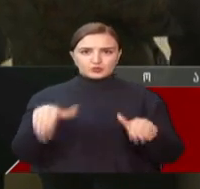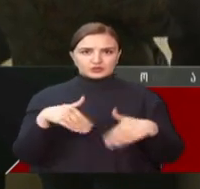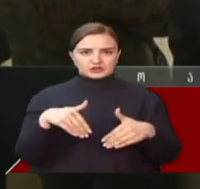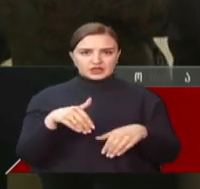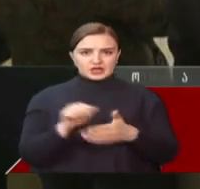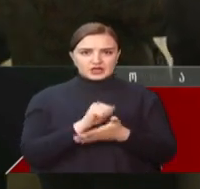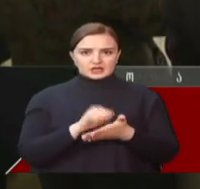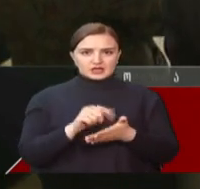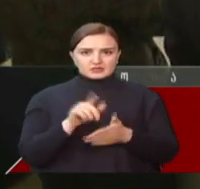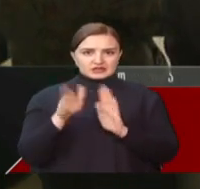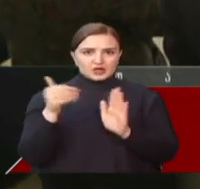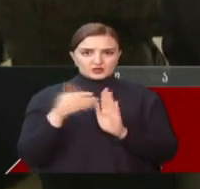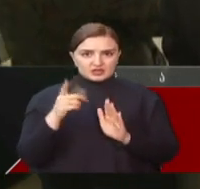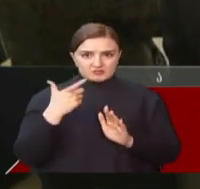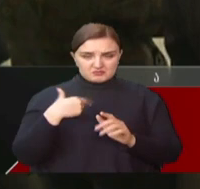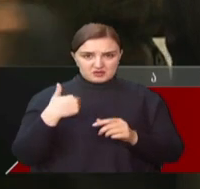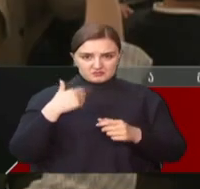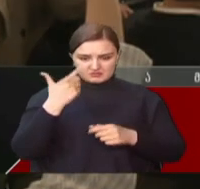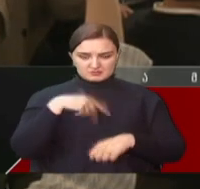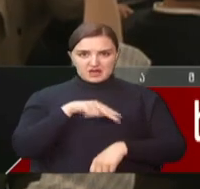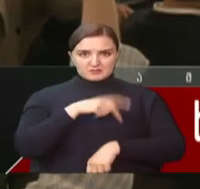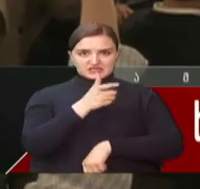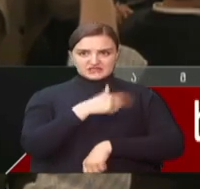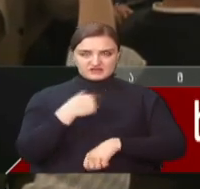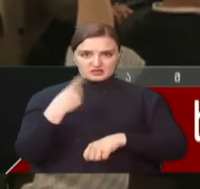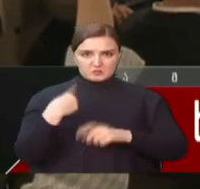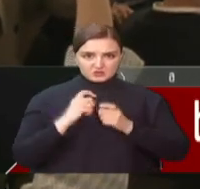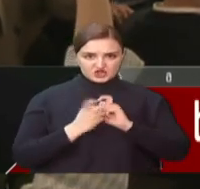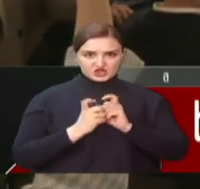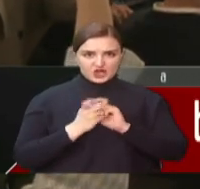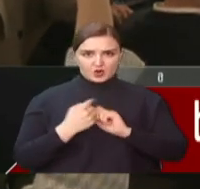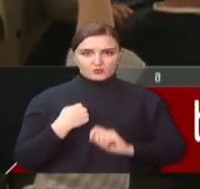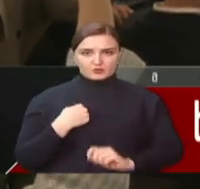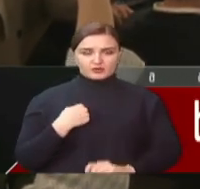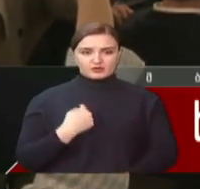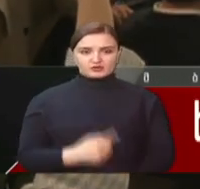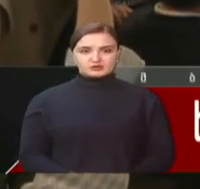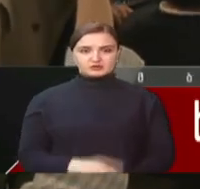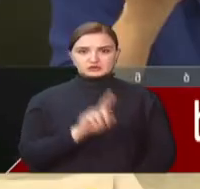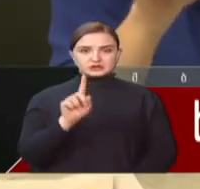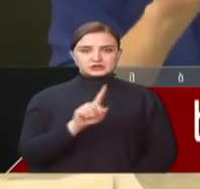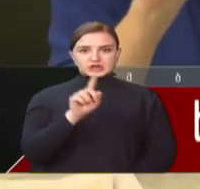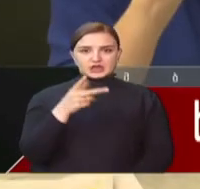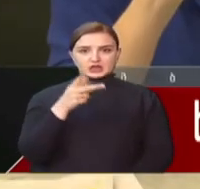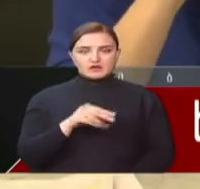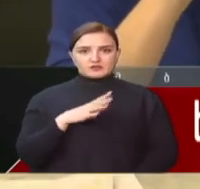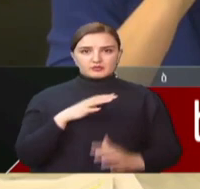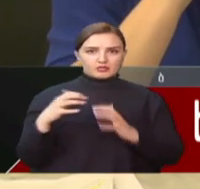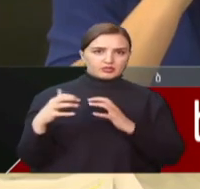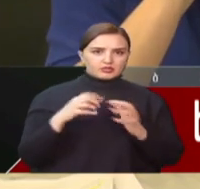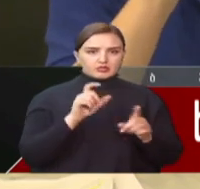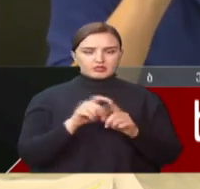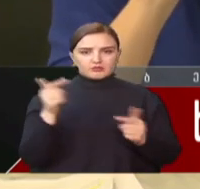aqt. Modis da mechitaveba parlamentis tsers. Titkmis saatnakhvris ganmalobashi darbashi shekhla shemokhla da